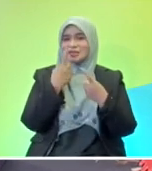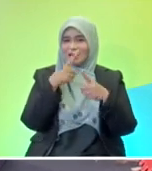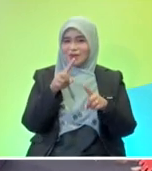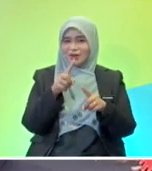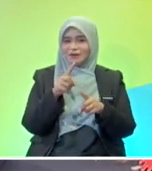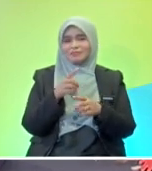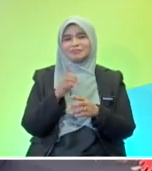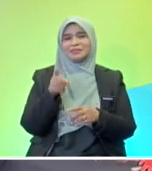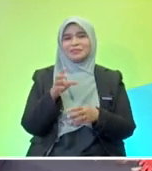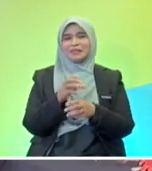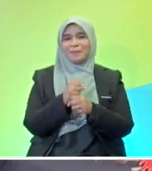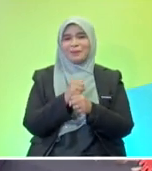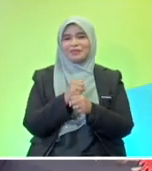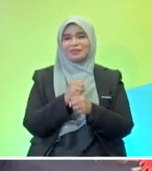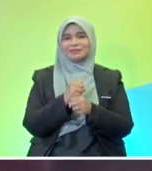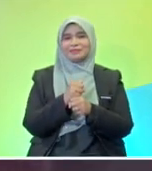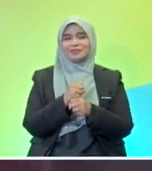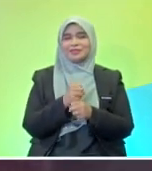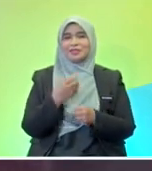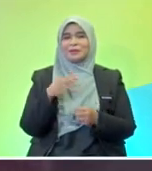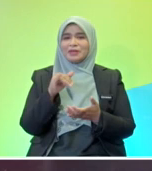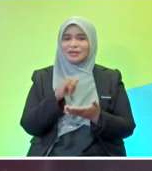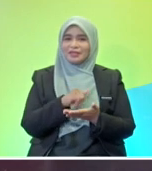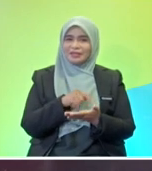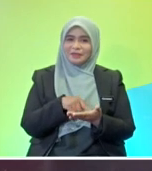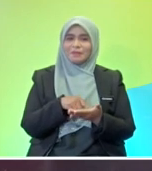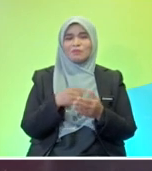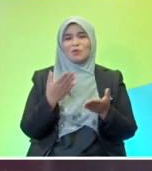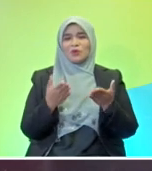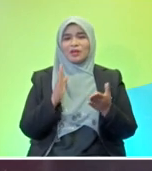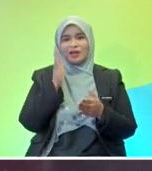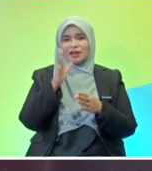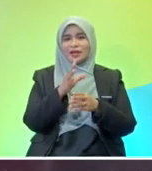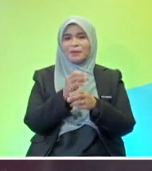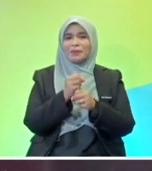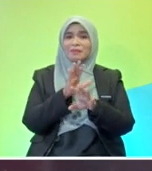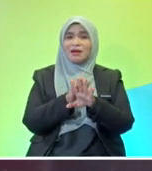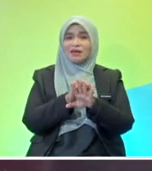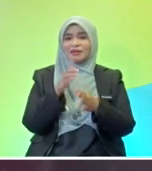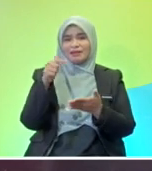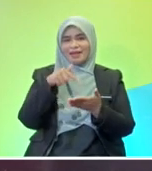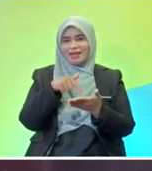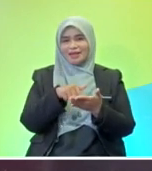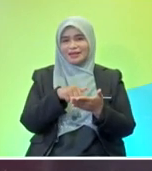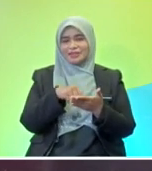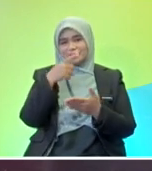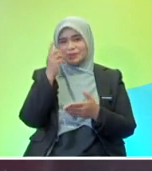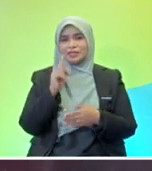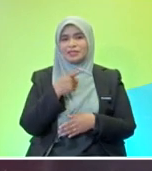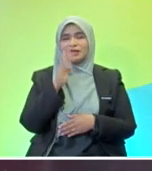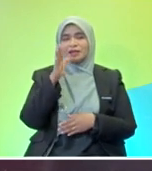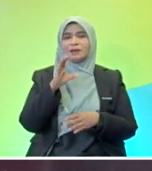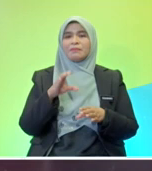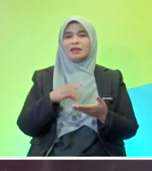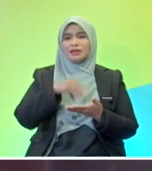kan cikgu? Ya. Lepas ni mungkin Fika akan dapat banyak lagi bintang sebab lepas ni kita akan belajar menghasilkan